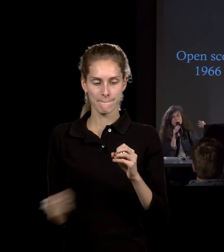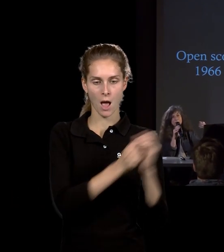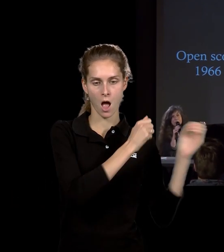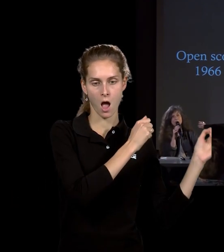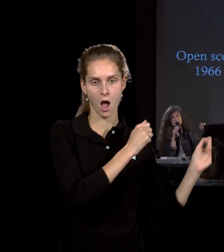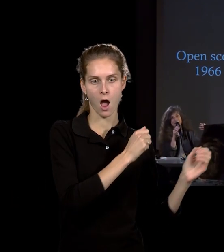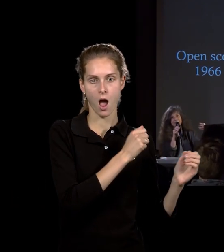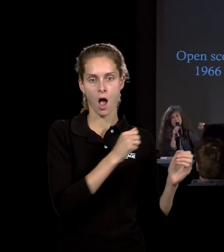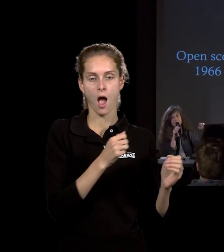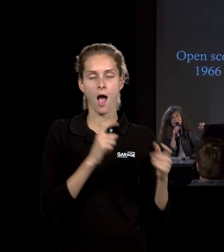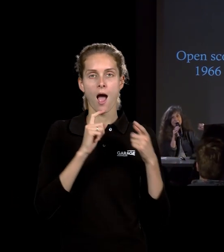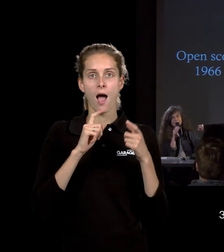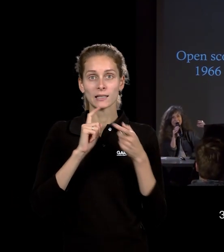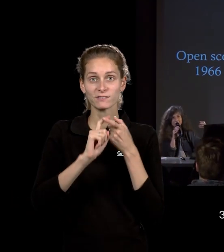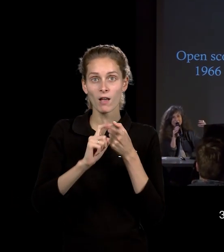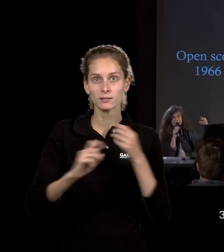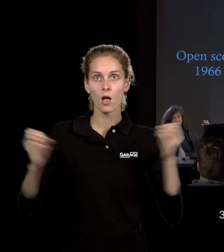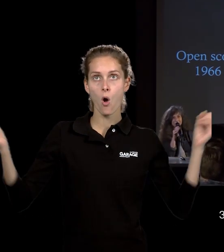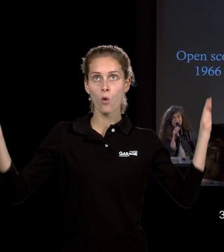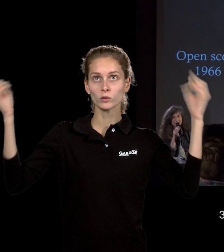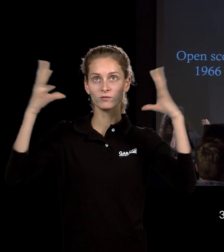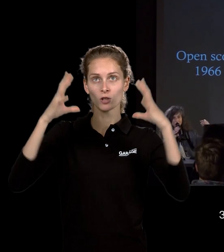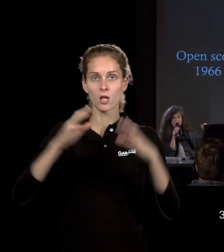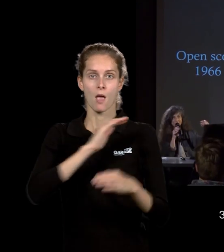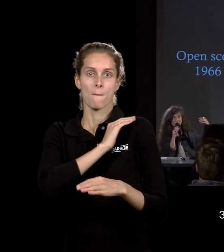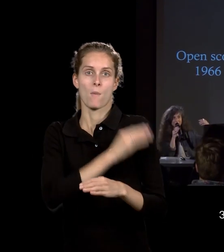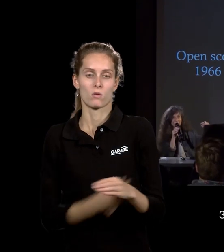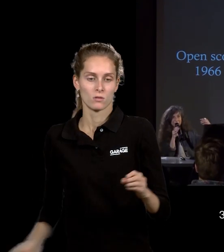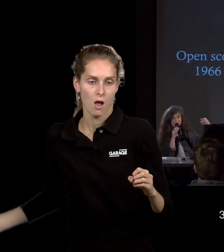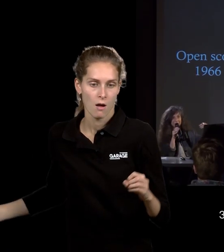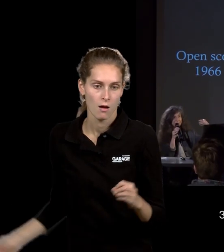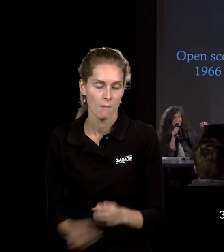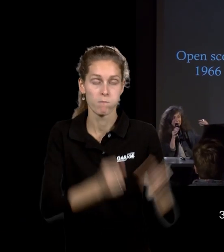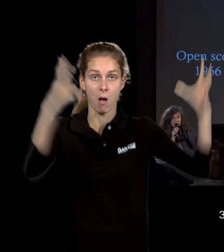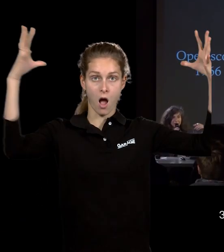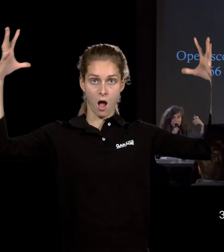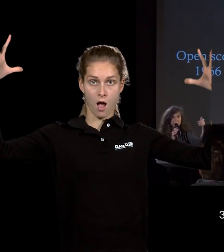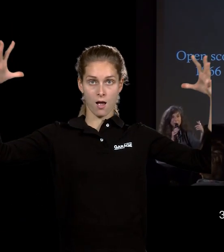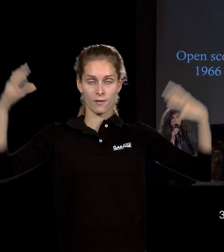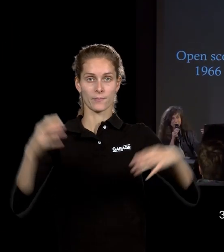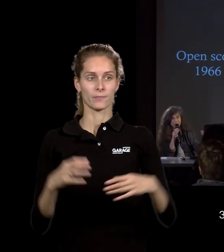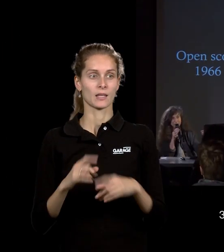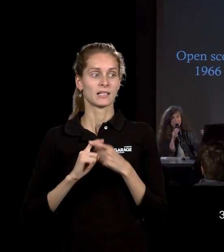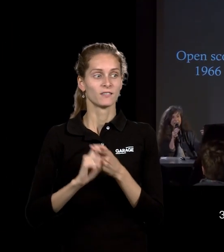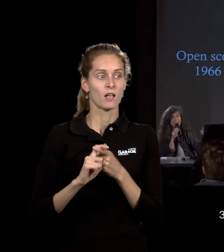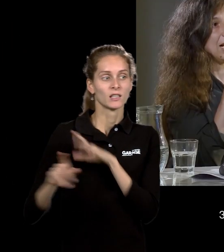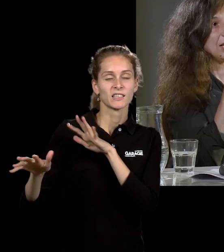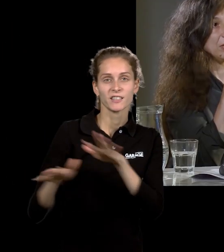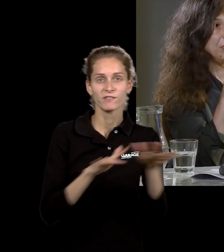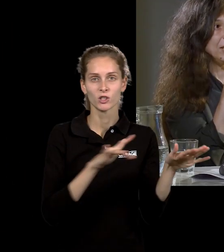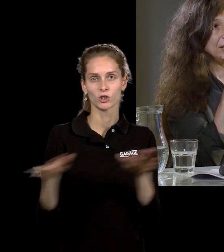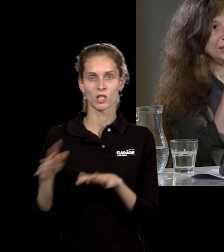регулирует уровень освещения. Зал подсвечивается или погружается в темноту в зависимости от хода матча.